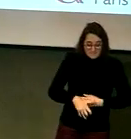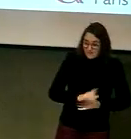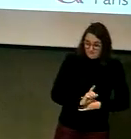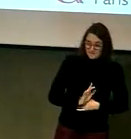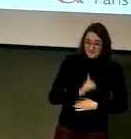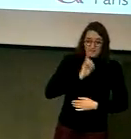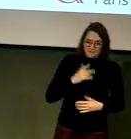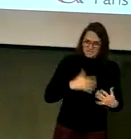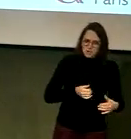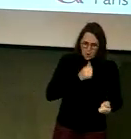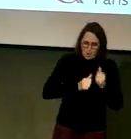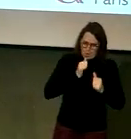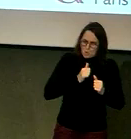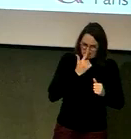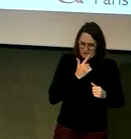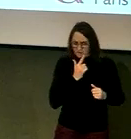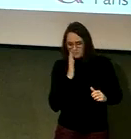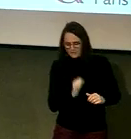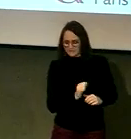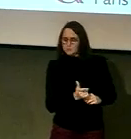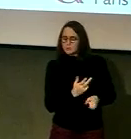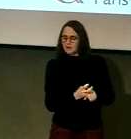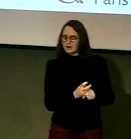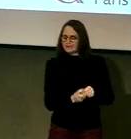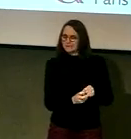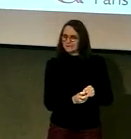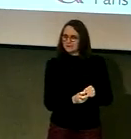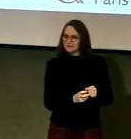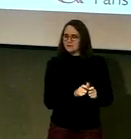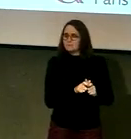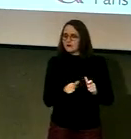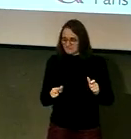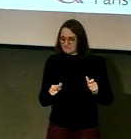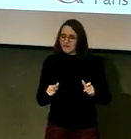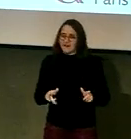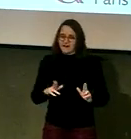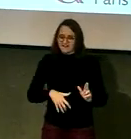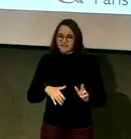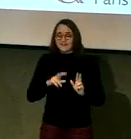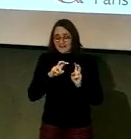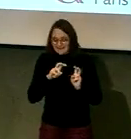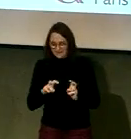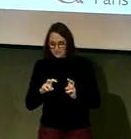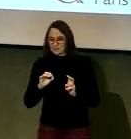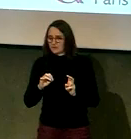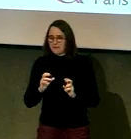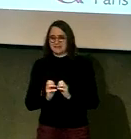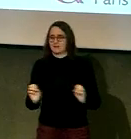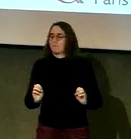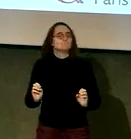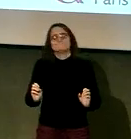façon déjà considérée à risque, elle va plutôt réduire la consommation, mais l'abstinence, c'est